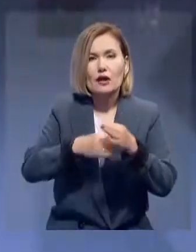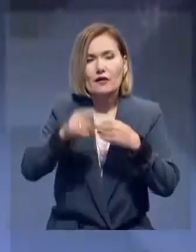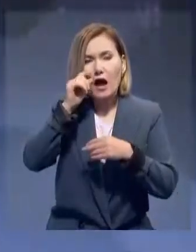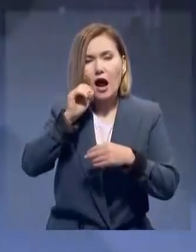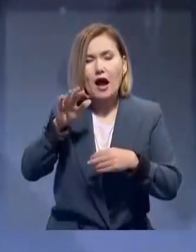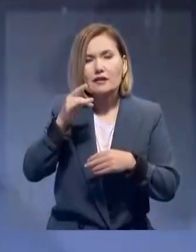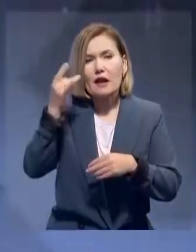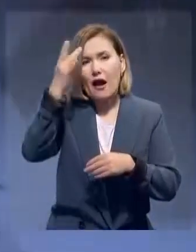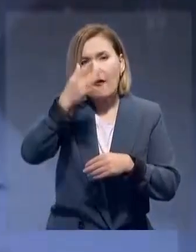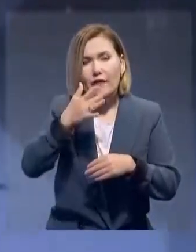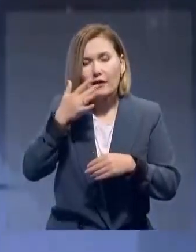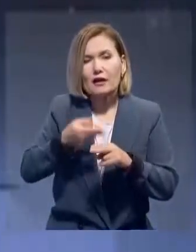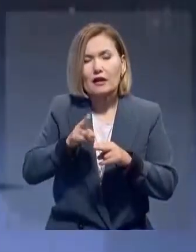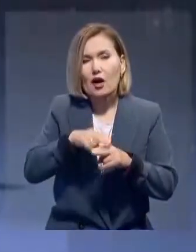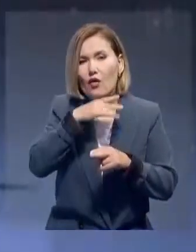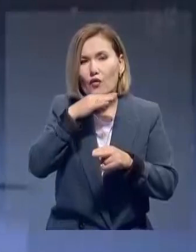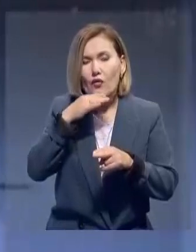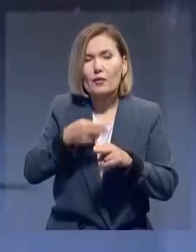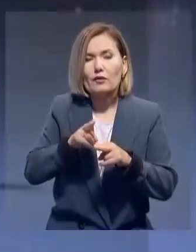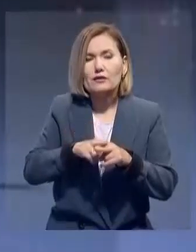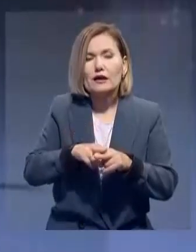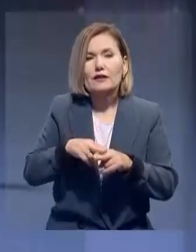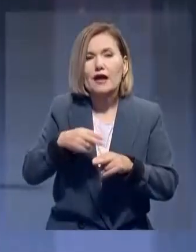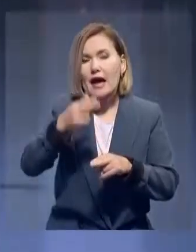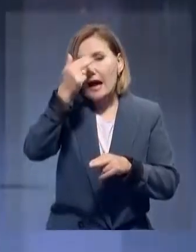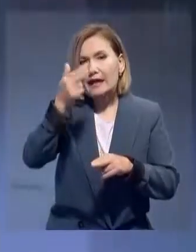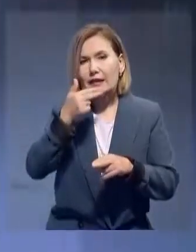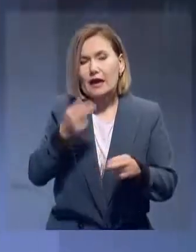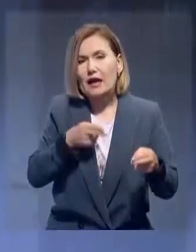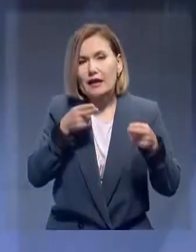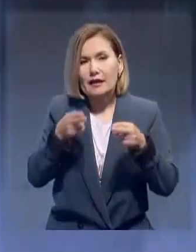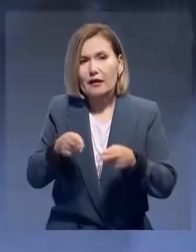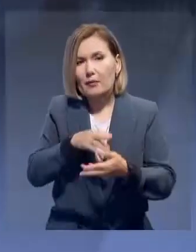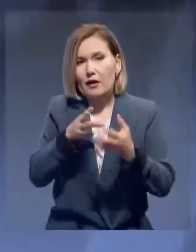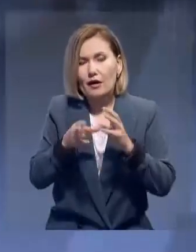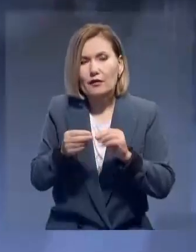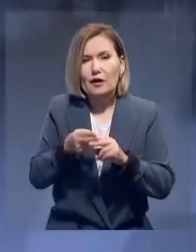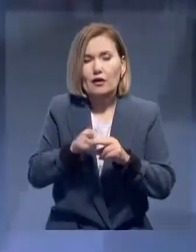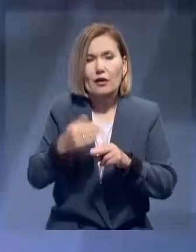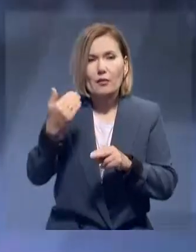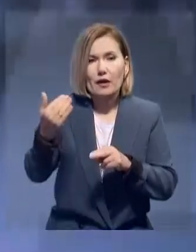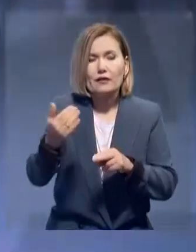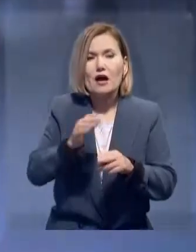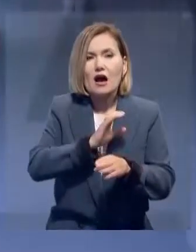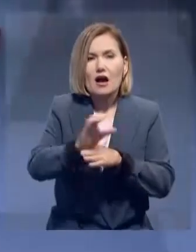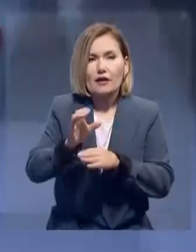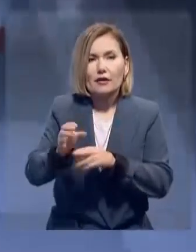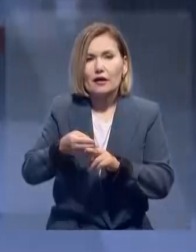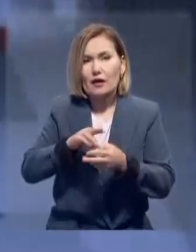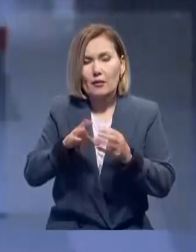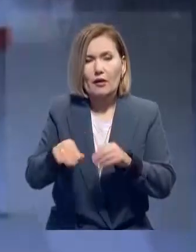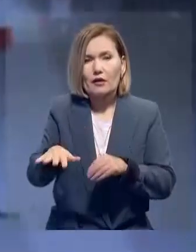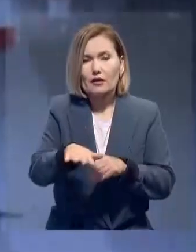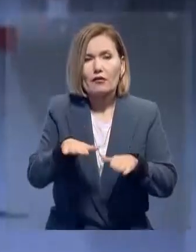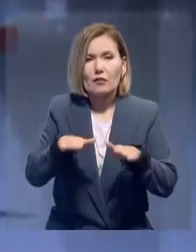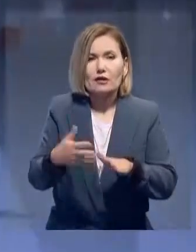қабылдап, үлгірмей жатқан аралда дағдарыс туындады. Италия билігі енді аралдағы мигранттарды Сицилияға жөнелтіп жатыр. Бірақ бұл да